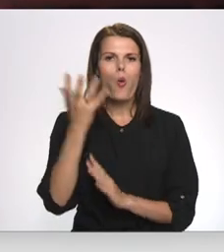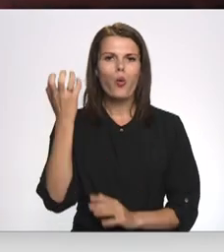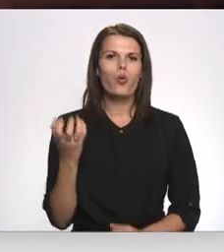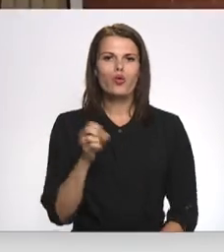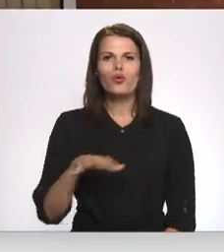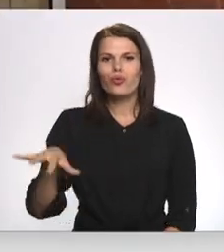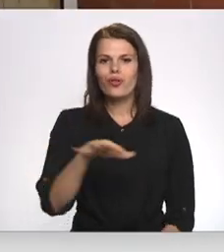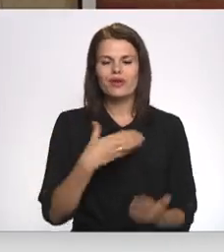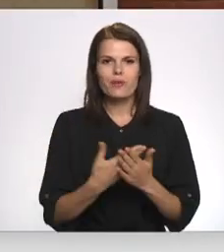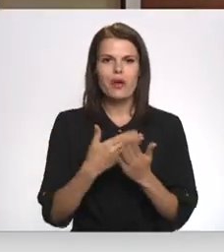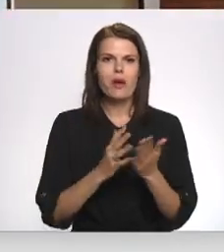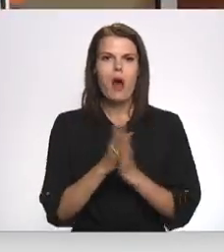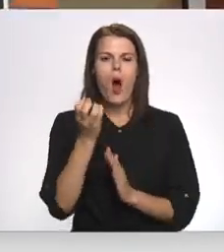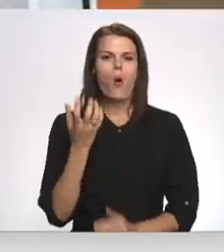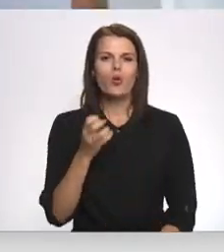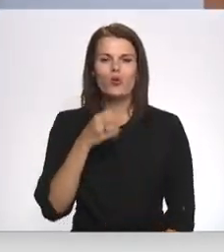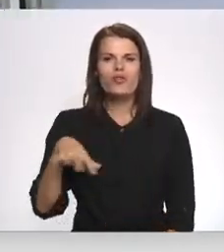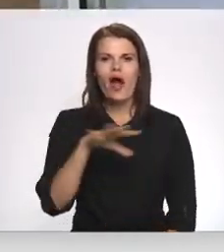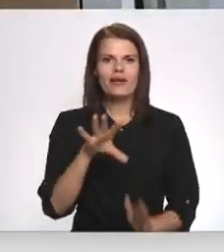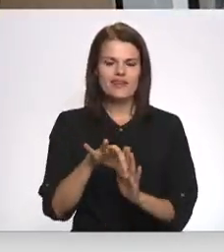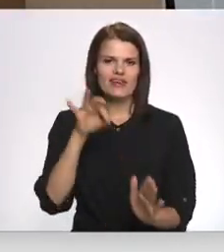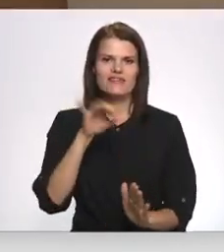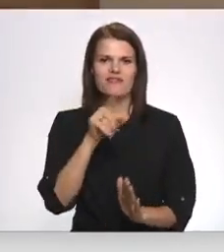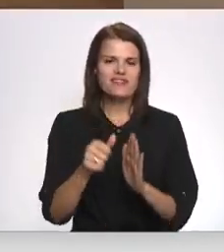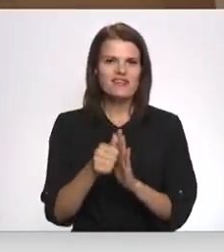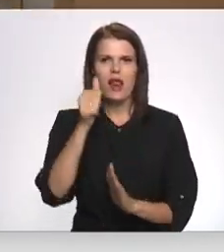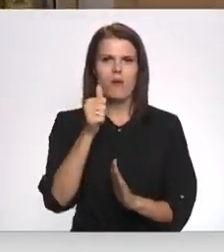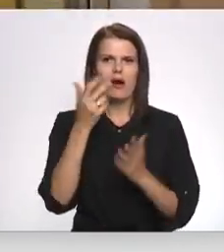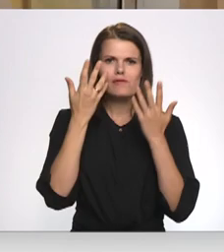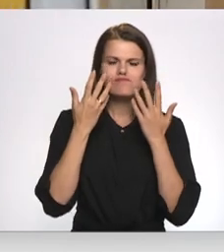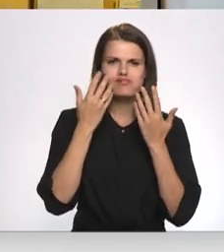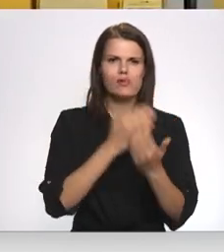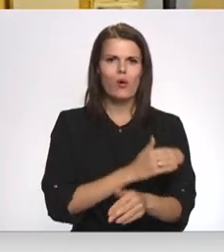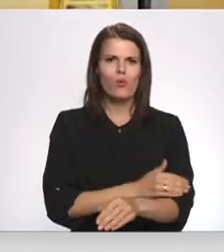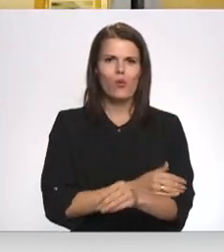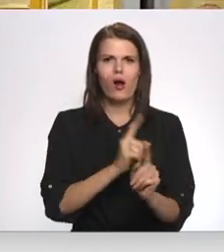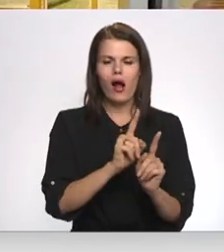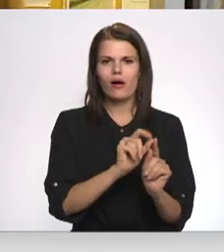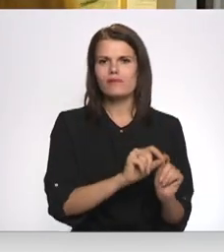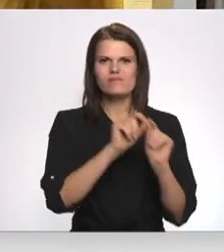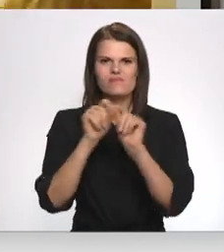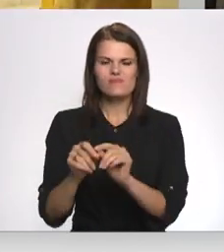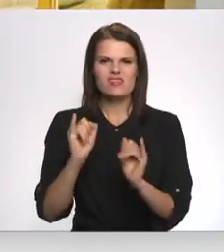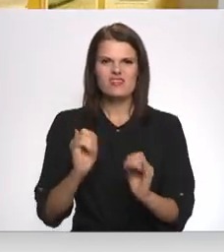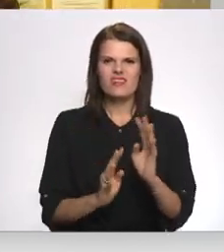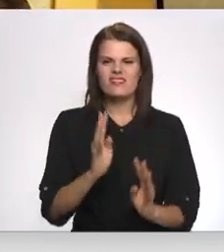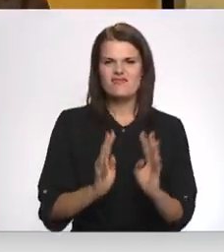mēs šodien izvēlēsimies visu labāko, visu auglīgāko kociņu un iestādīsim viņu